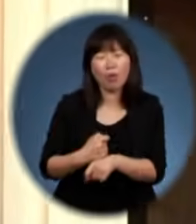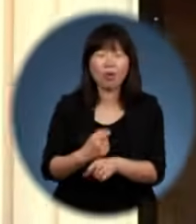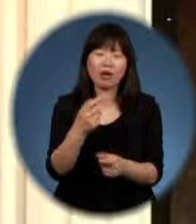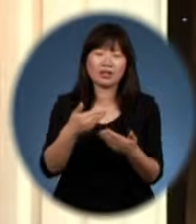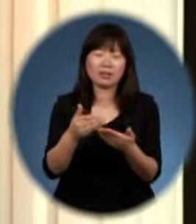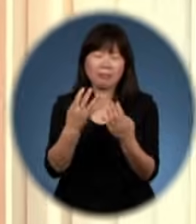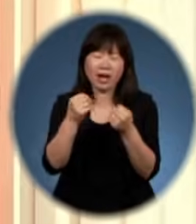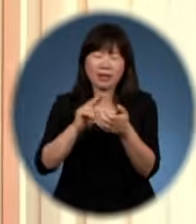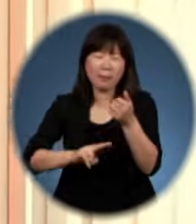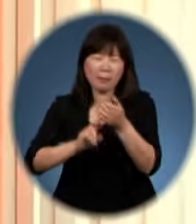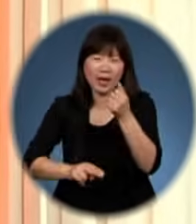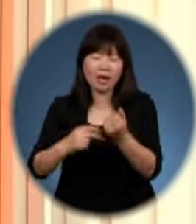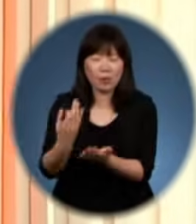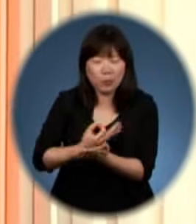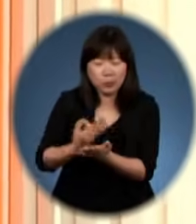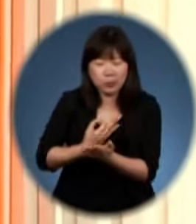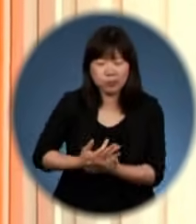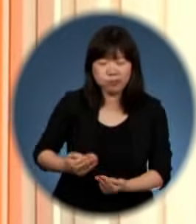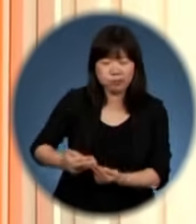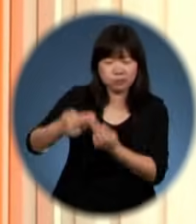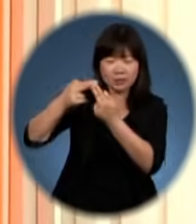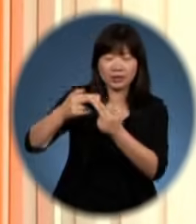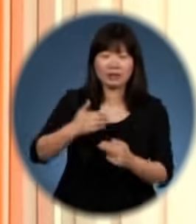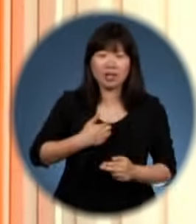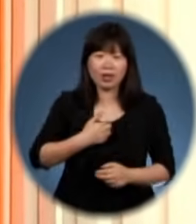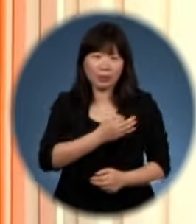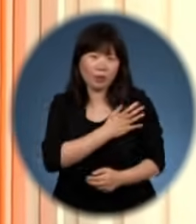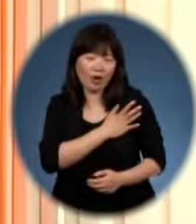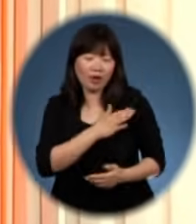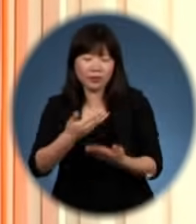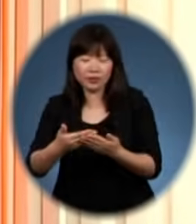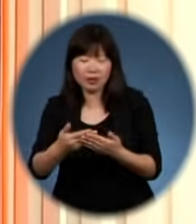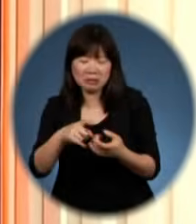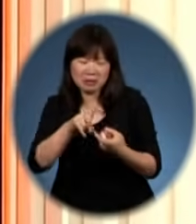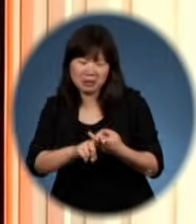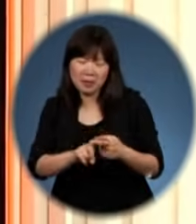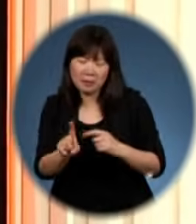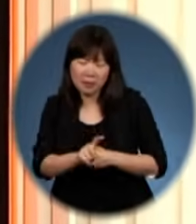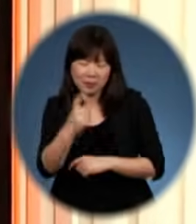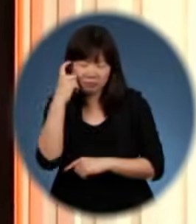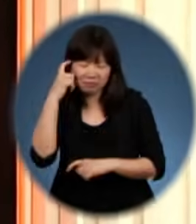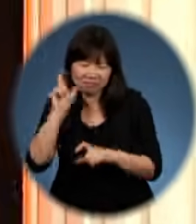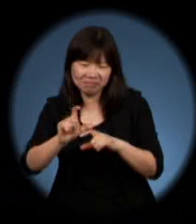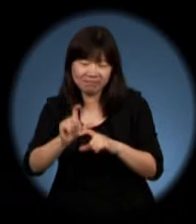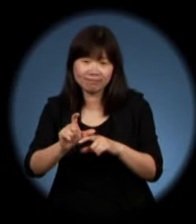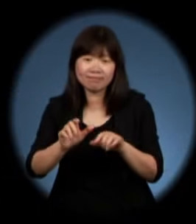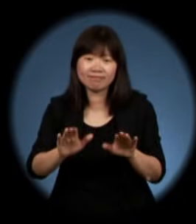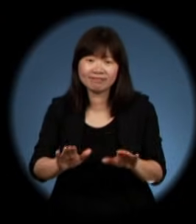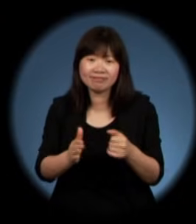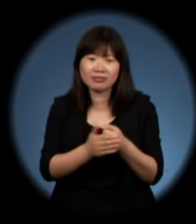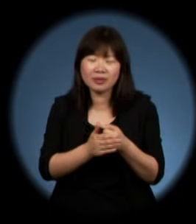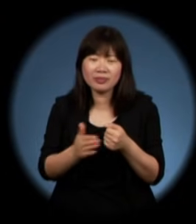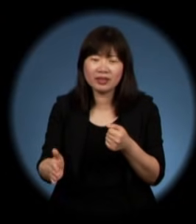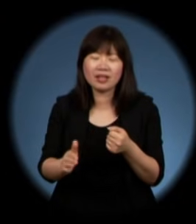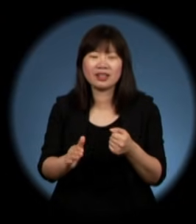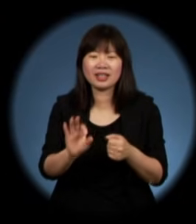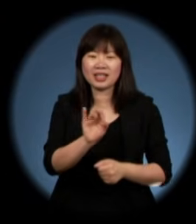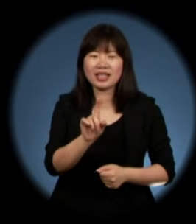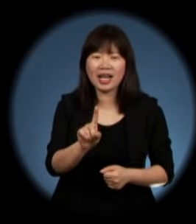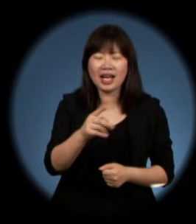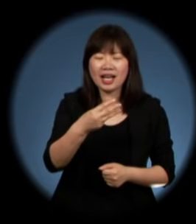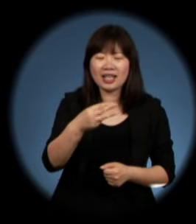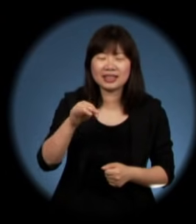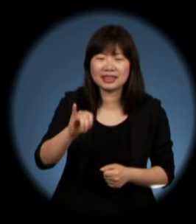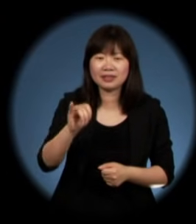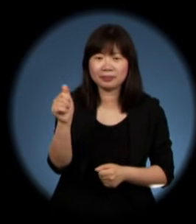되었는데 자신의 부가 자신의 작품과 어떤 연관이 있을까 고민했던 거죠 그래서 아리스토텔레스 의 모습을 통해서